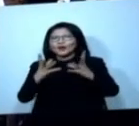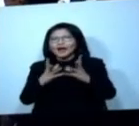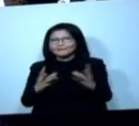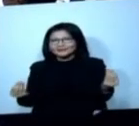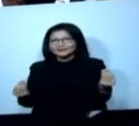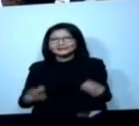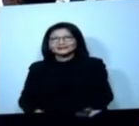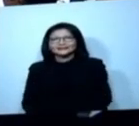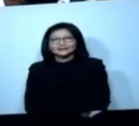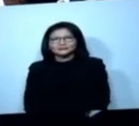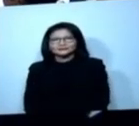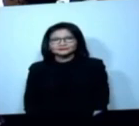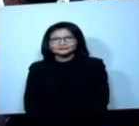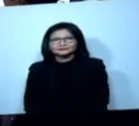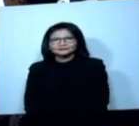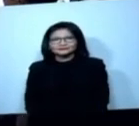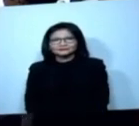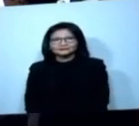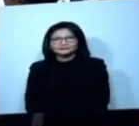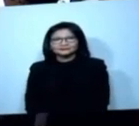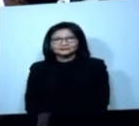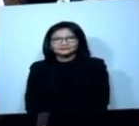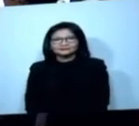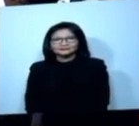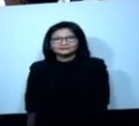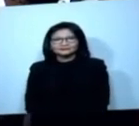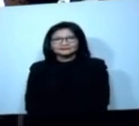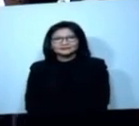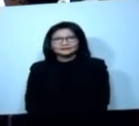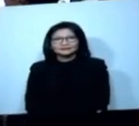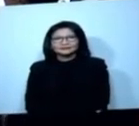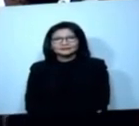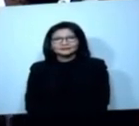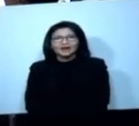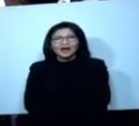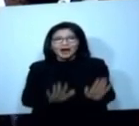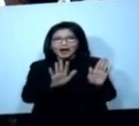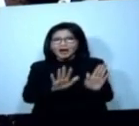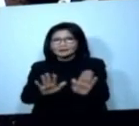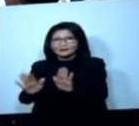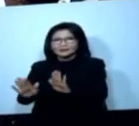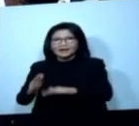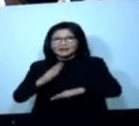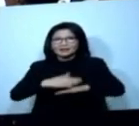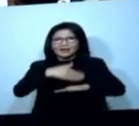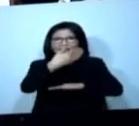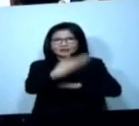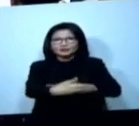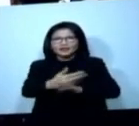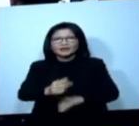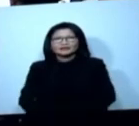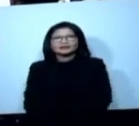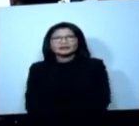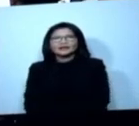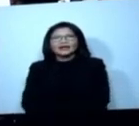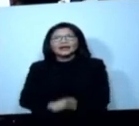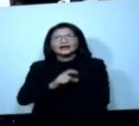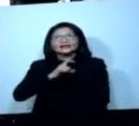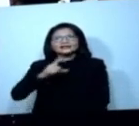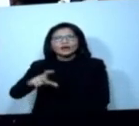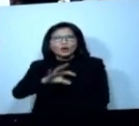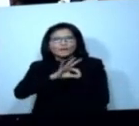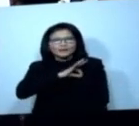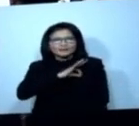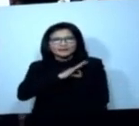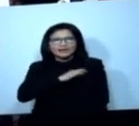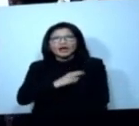berani mengumumkan angka popularitas atau katakan approval rate Jokowi yang terbaru, naik atau turun. Tak adanya